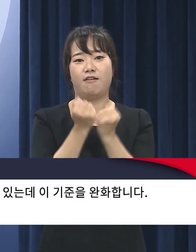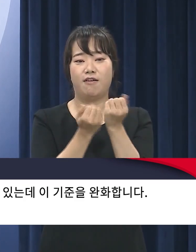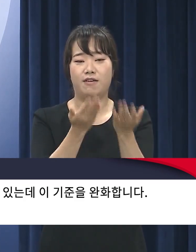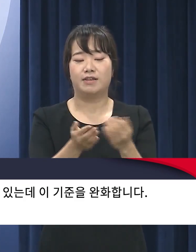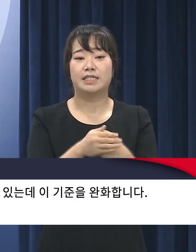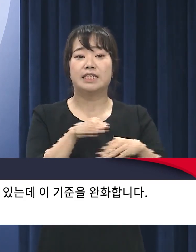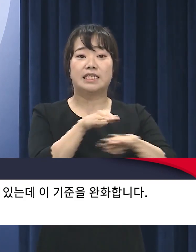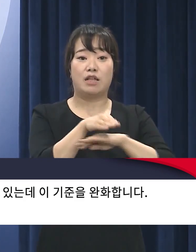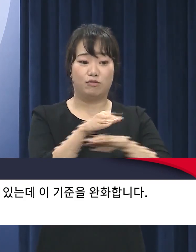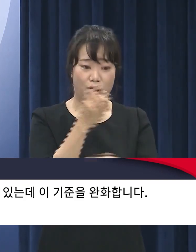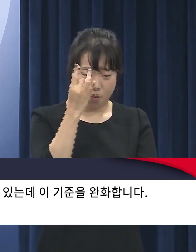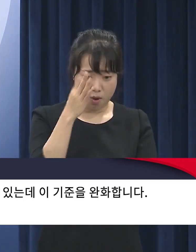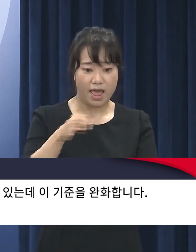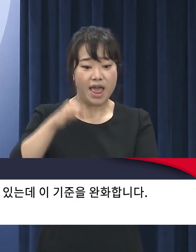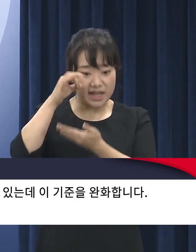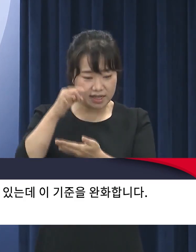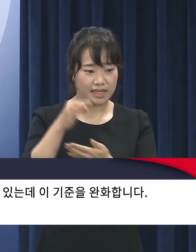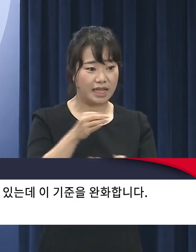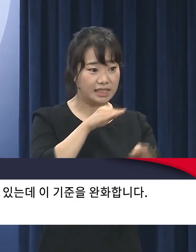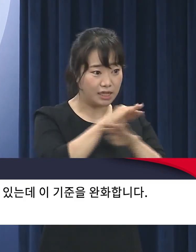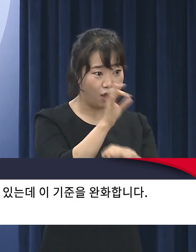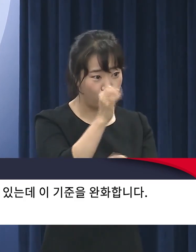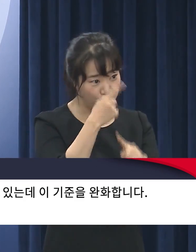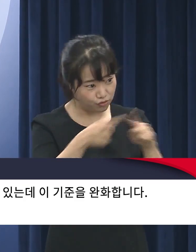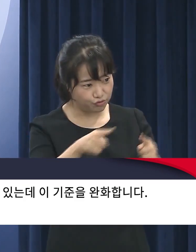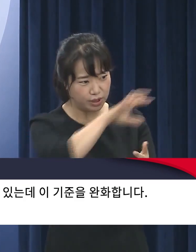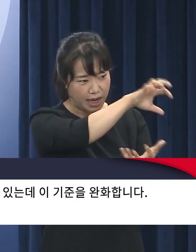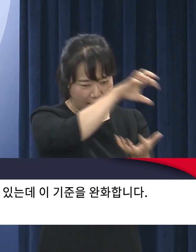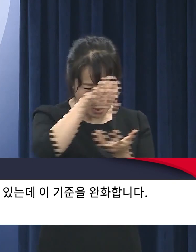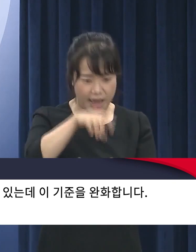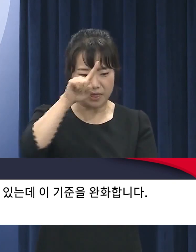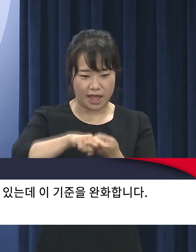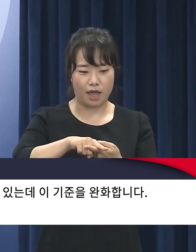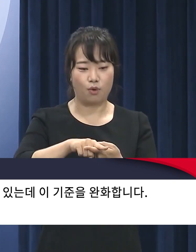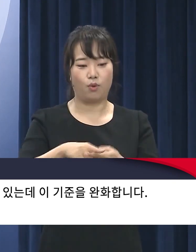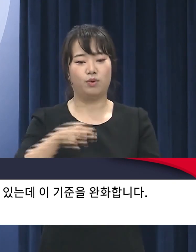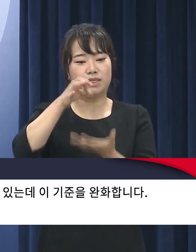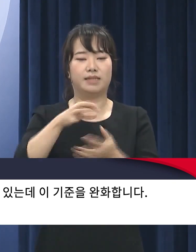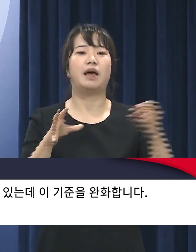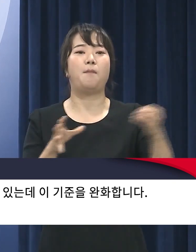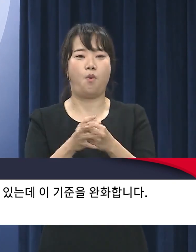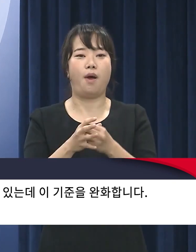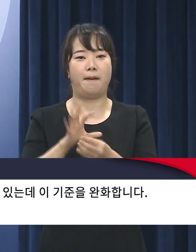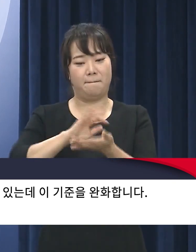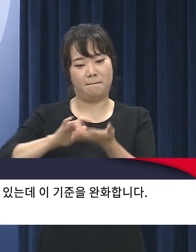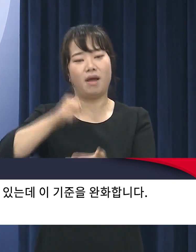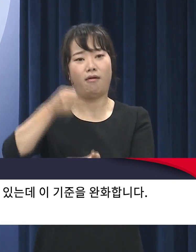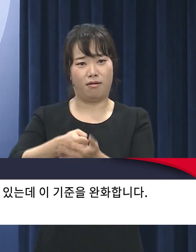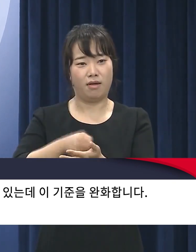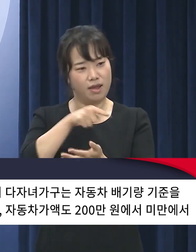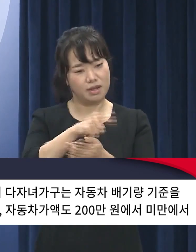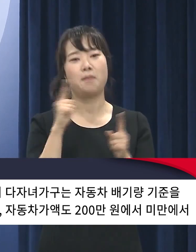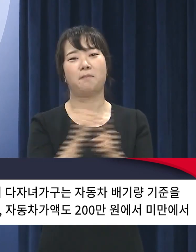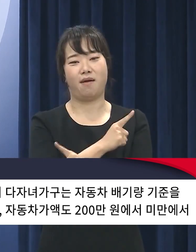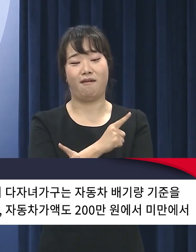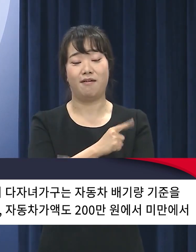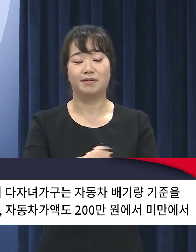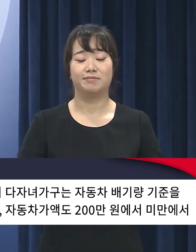현재 자동차는 재산 가액 100%를 소득으로 산정하고 있는데 이 기준을